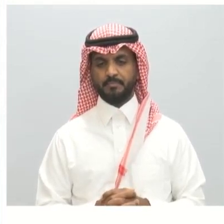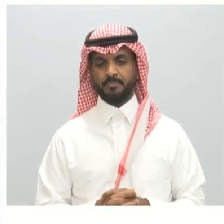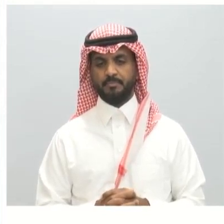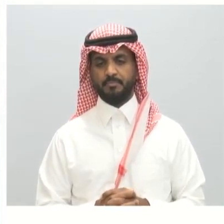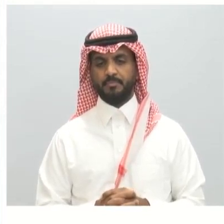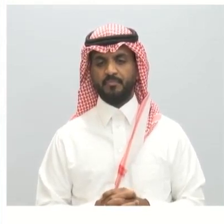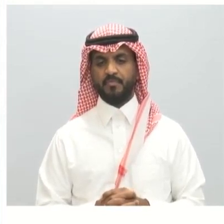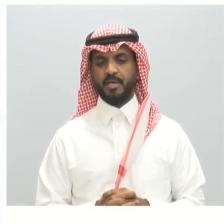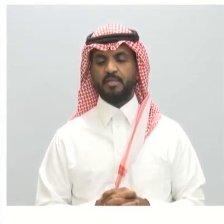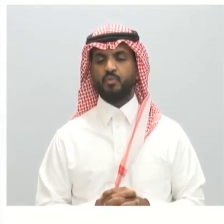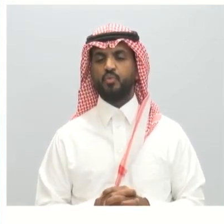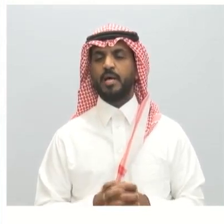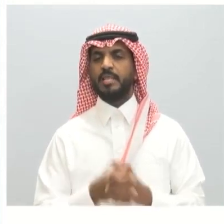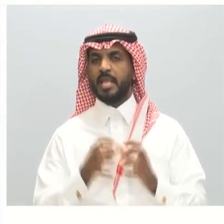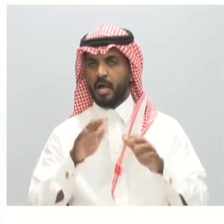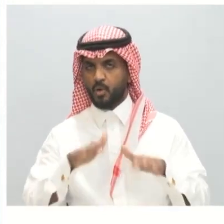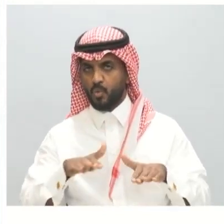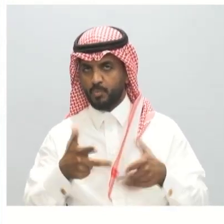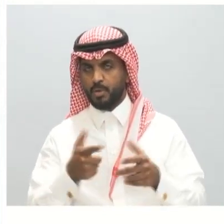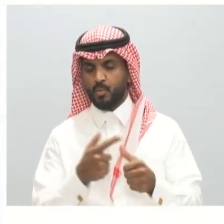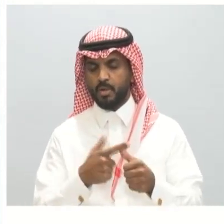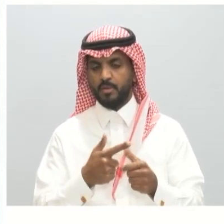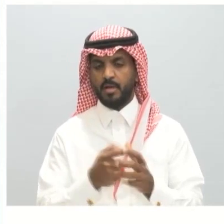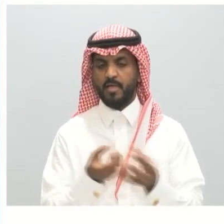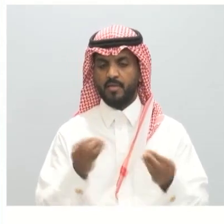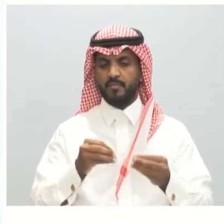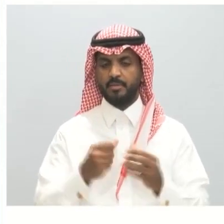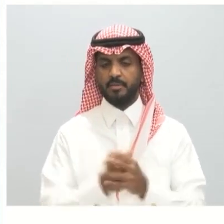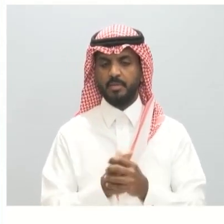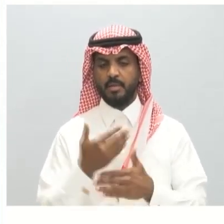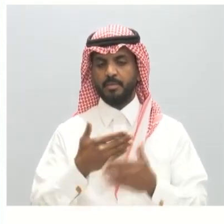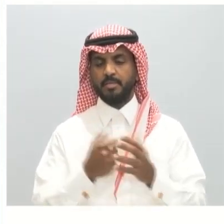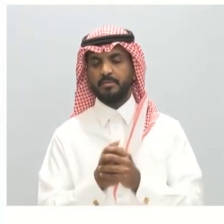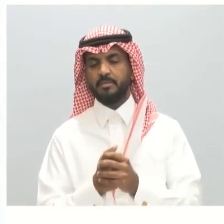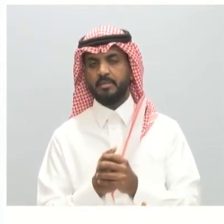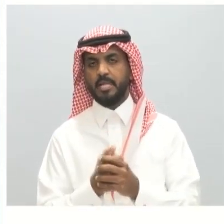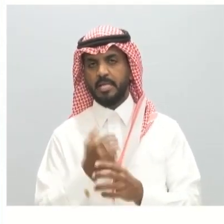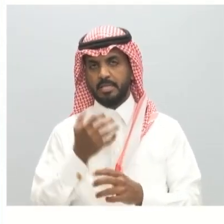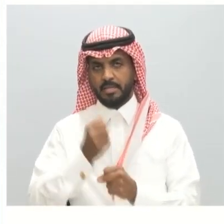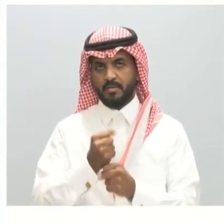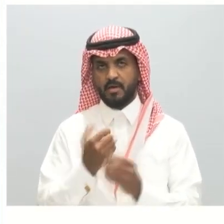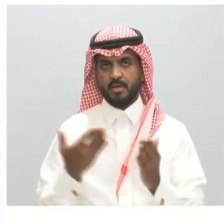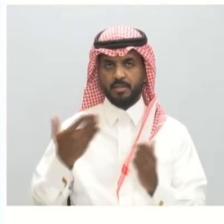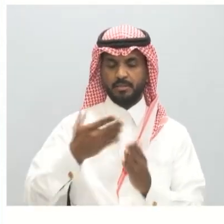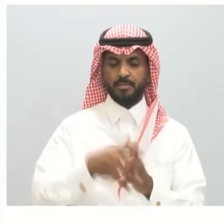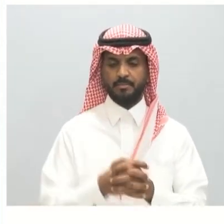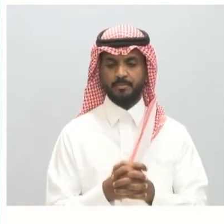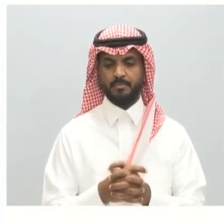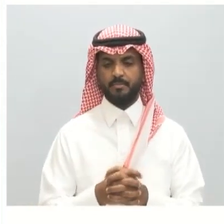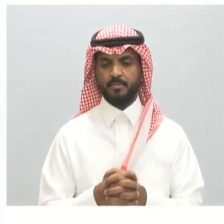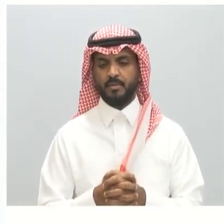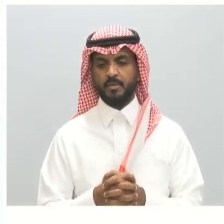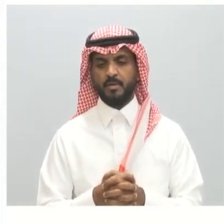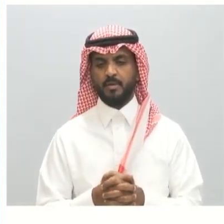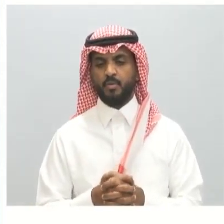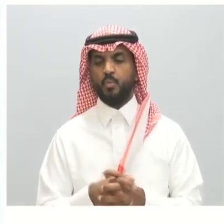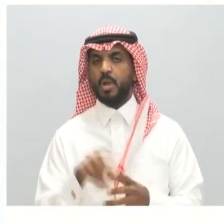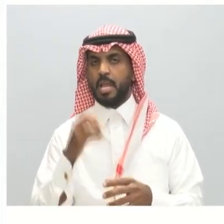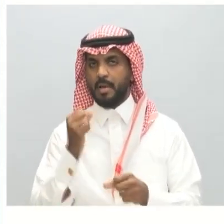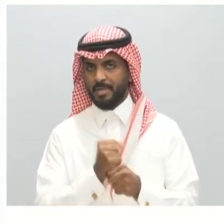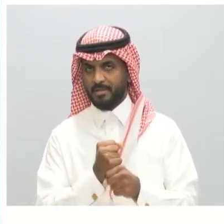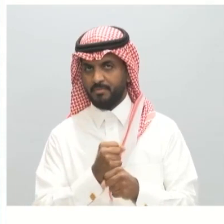فئه التحكم اضفنا لبنه الانتظار حتى بعد ذلك من فئه